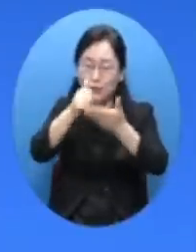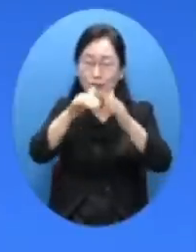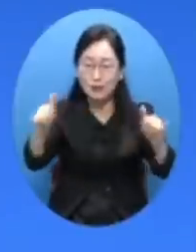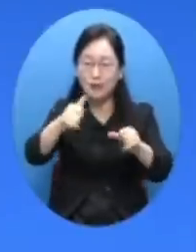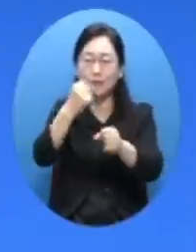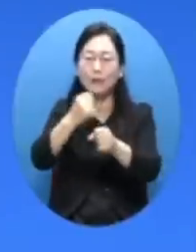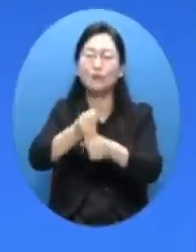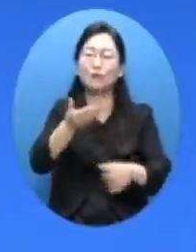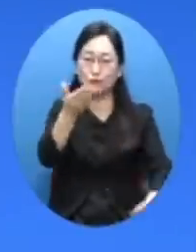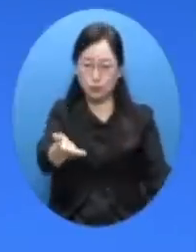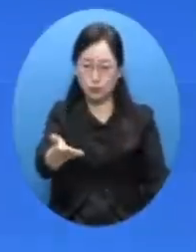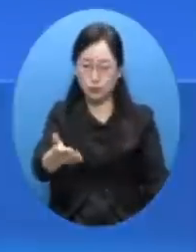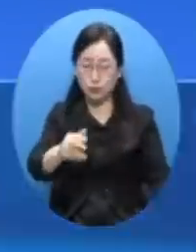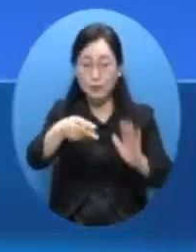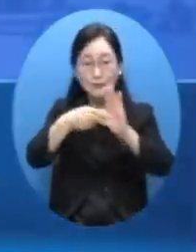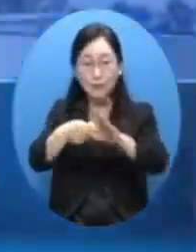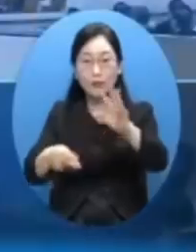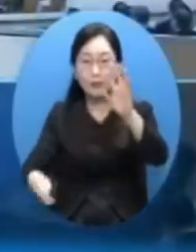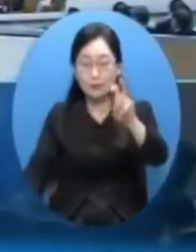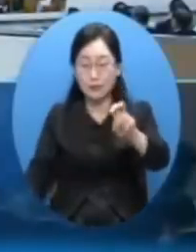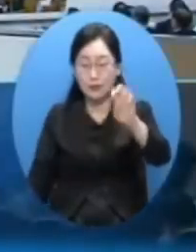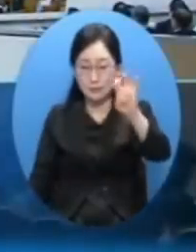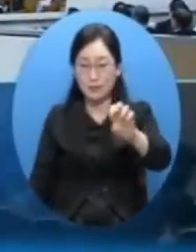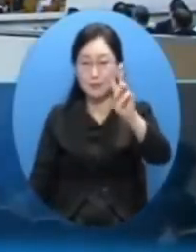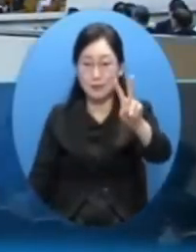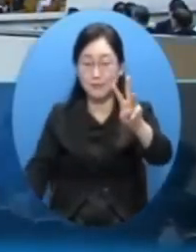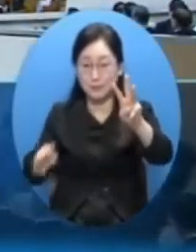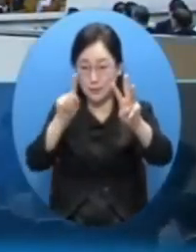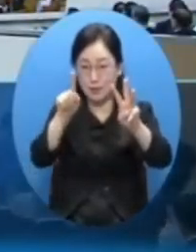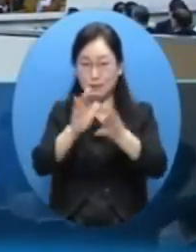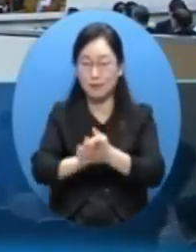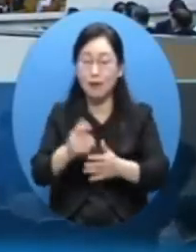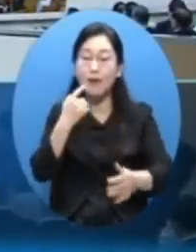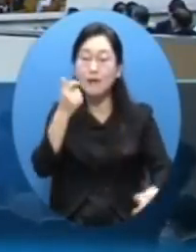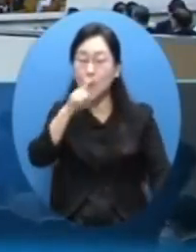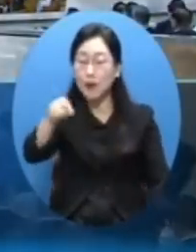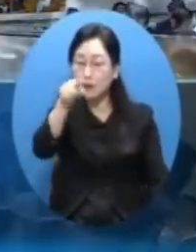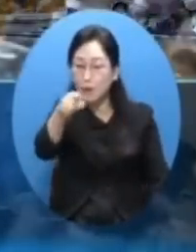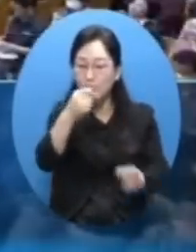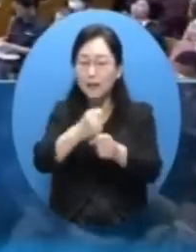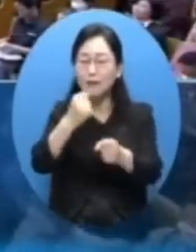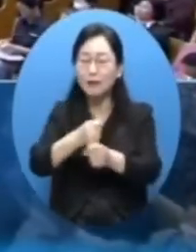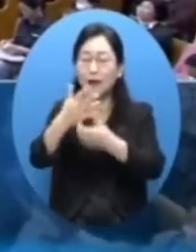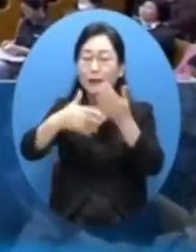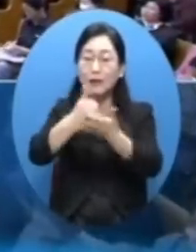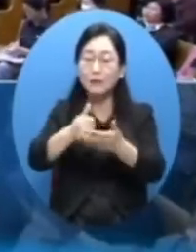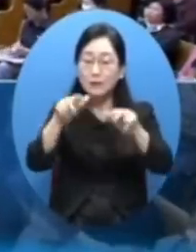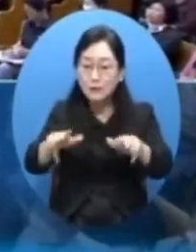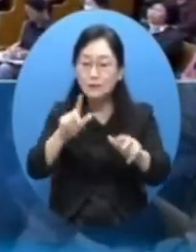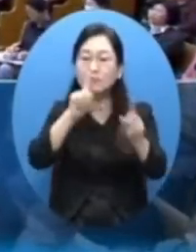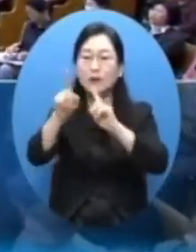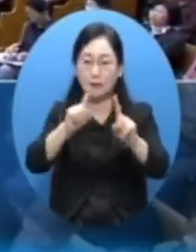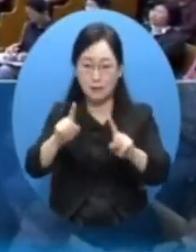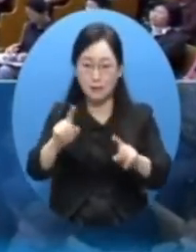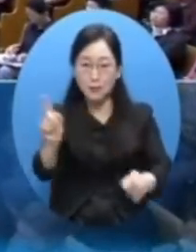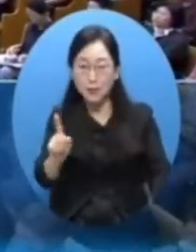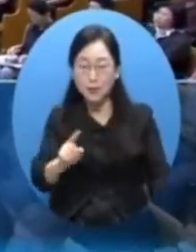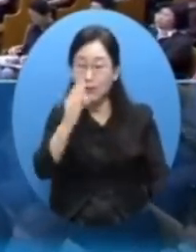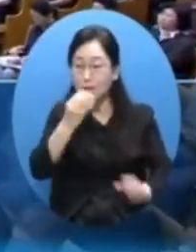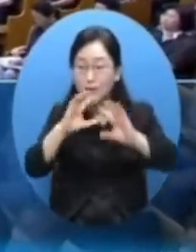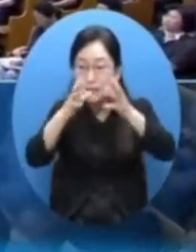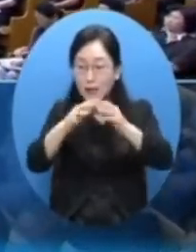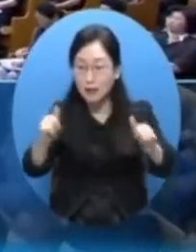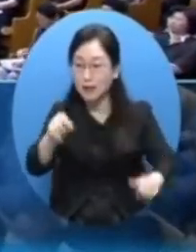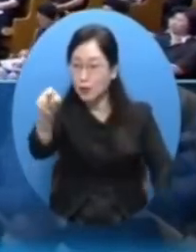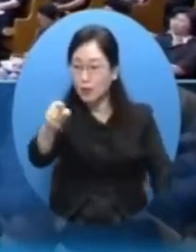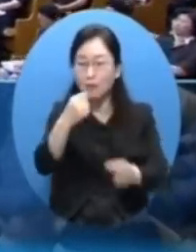것입니다. 성경 이사야 43장 1절을 말씀합니다. 야곱아, 너를 창조하신 야곱께서 지금 말씀하시느니라. 이스라엘아, 너를